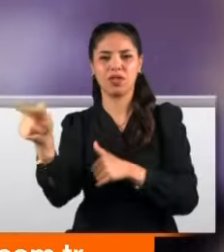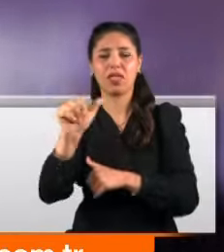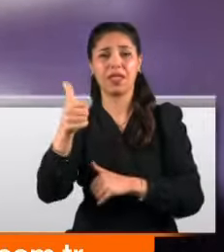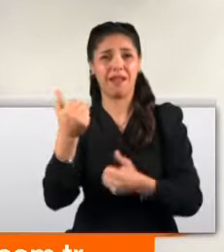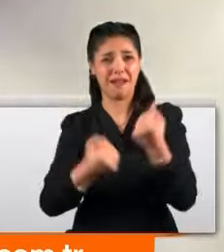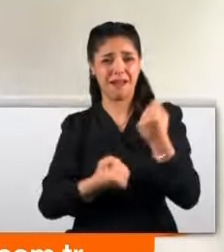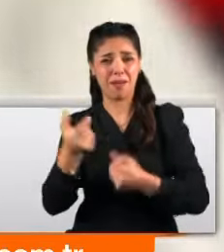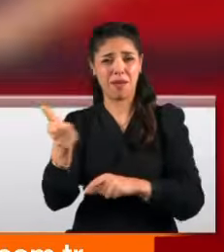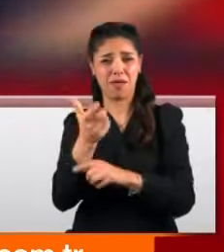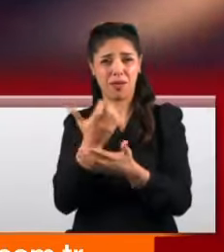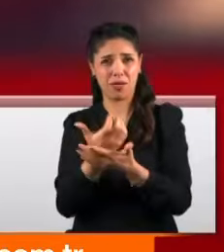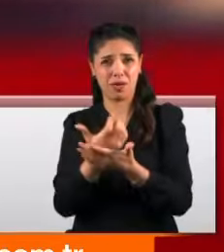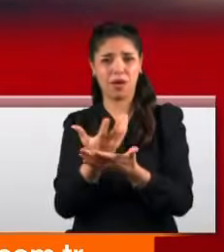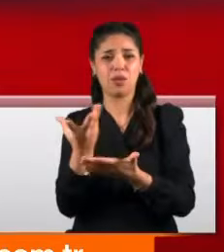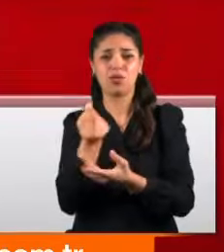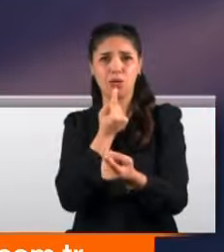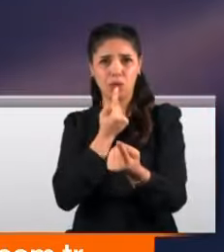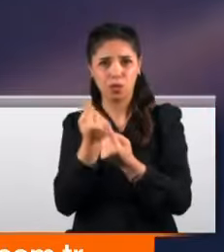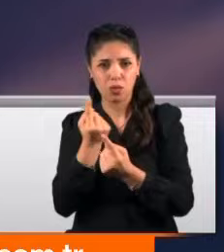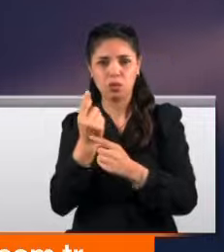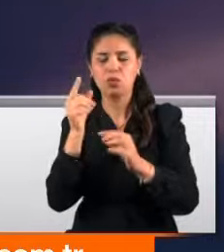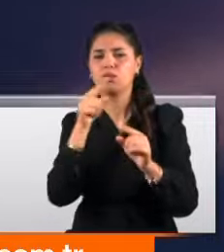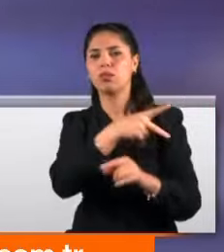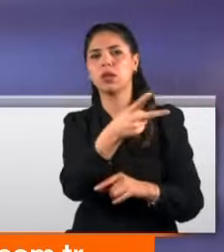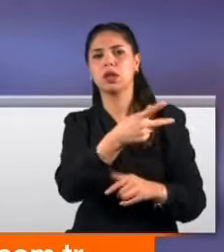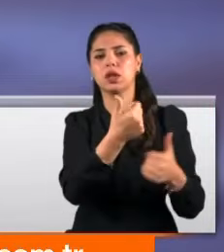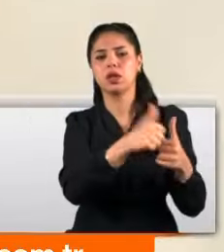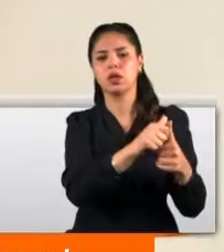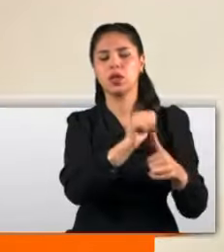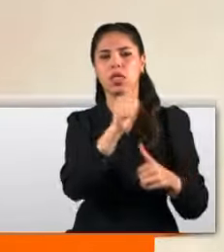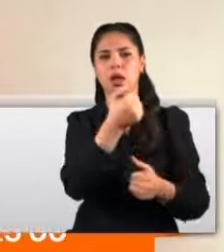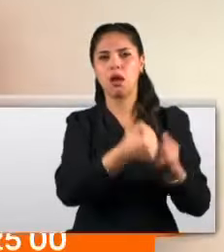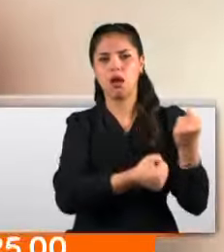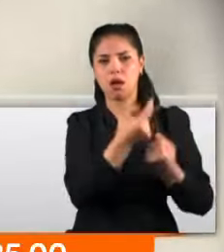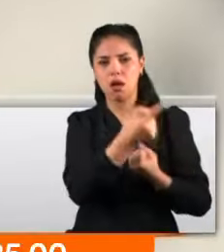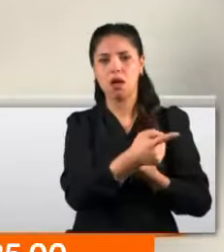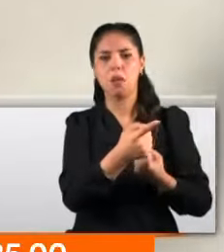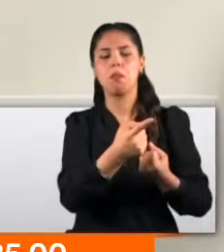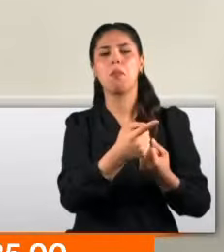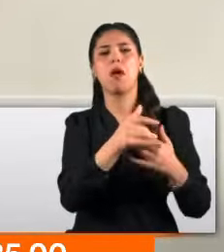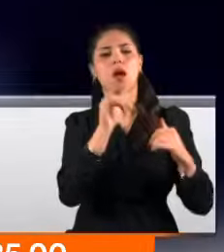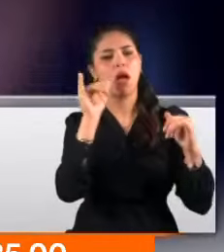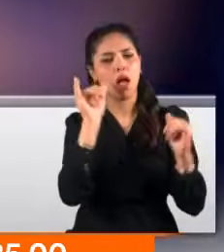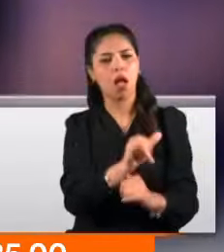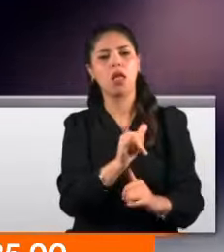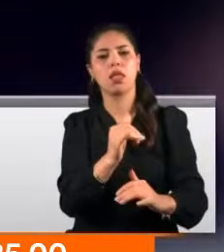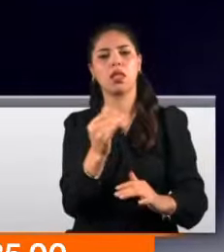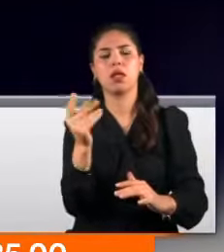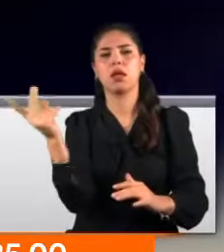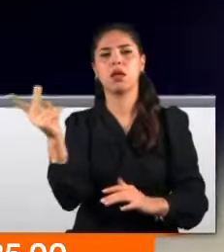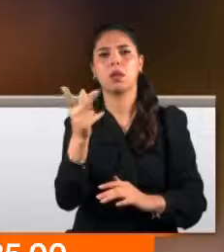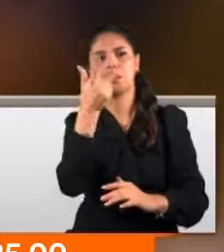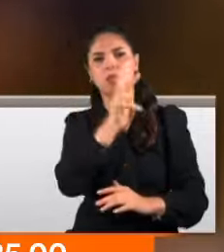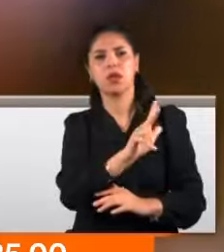araçlarıyla çektiği bu görüntüler çok konuşulmuştu. Güngen çifti lüks arabaları ve şaşalı hayatlarıyla adeta yeni Polat çifti